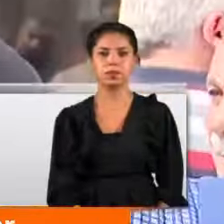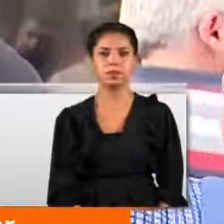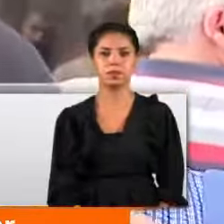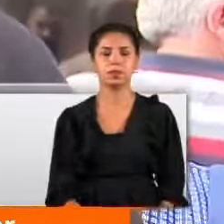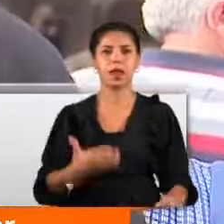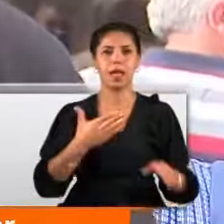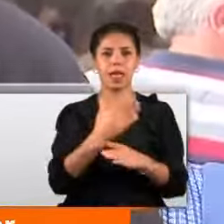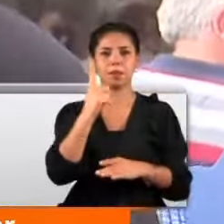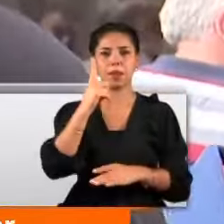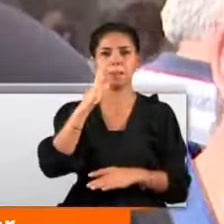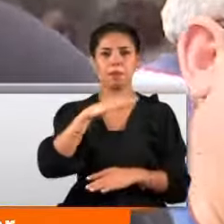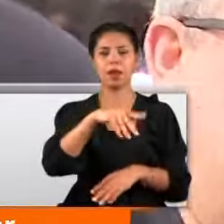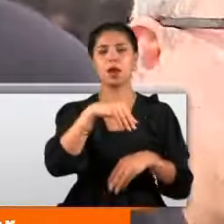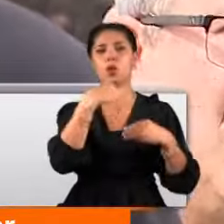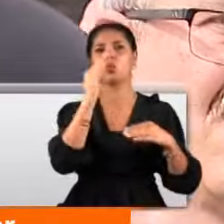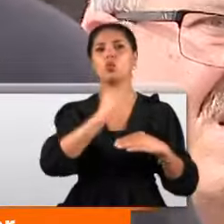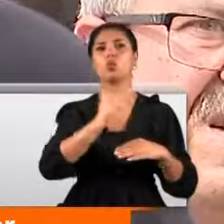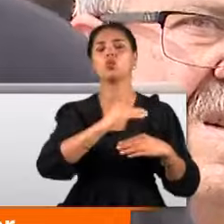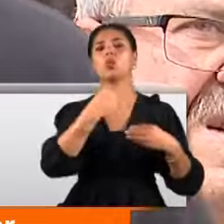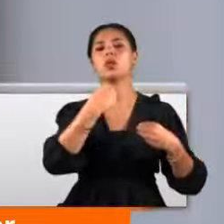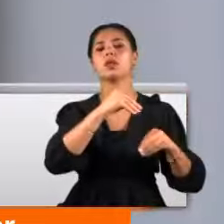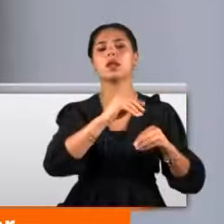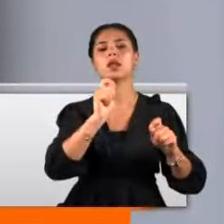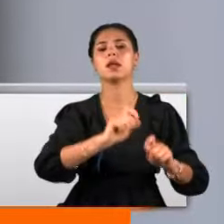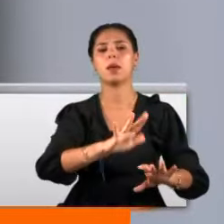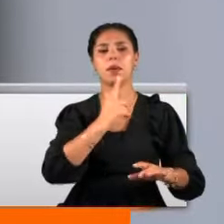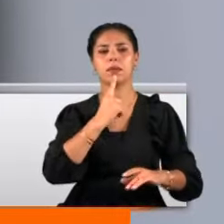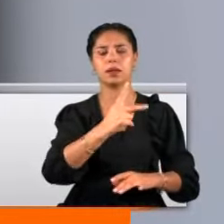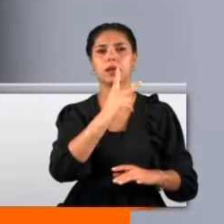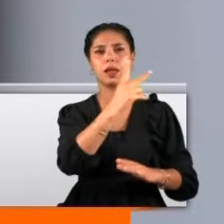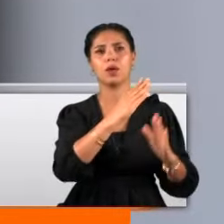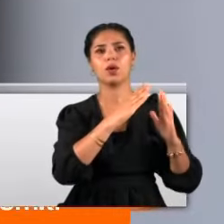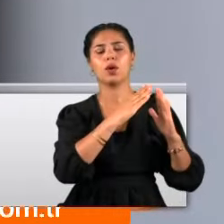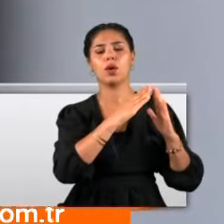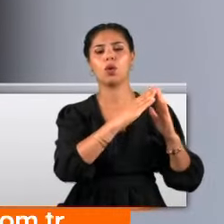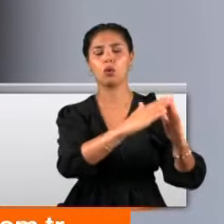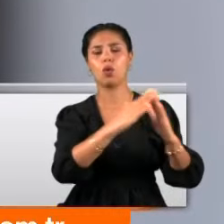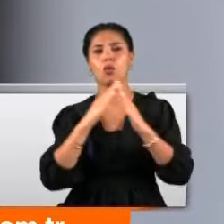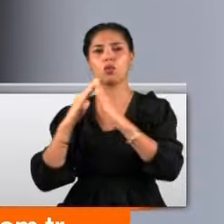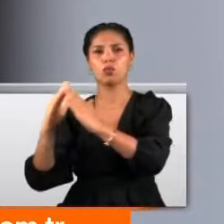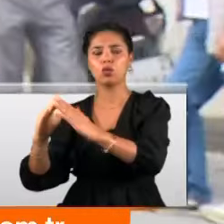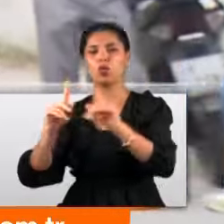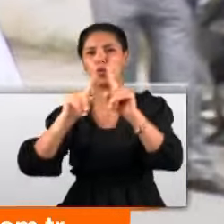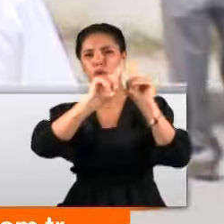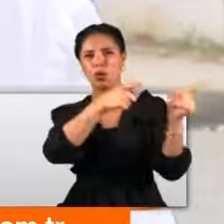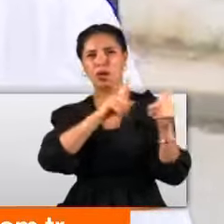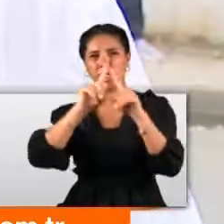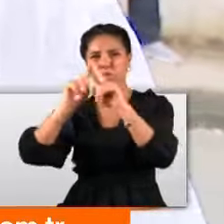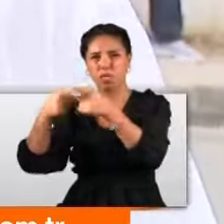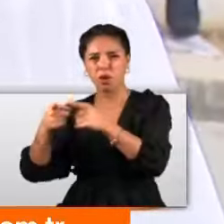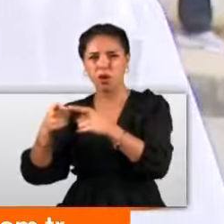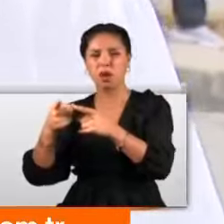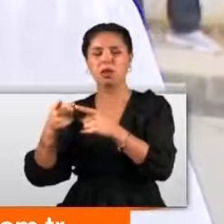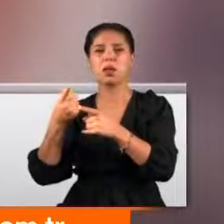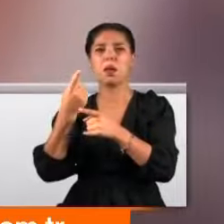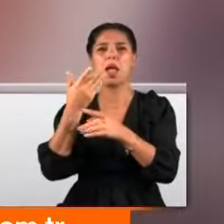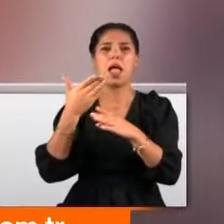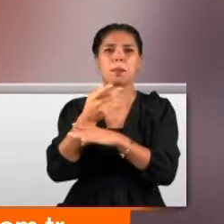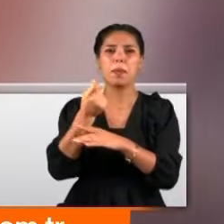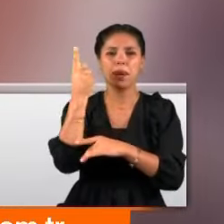Ekmeği benden 1 lira ucuza satamazsın, benim müşterimi çekemezsin muhabbeti. İki komşu market ekmek kavgasına tutuştu. İkisi de bakar, esnaf